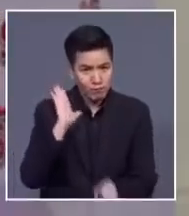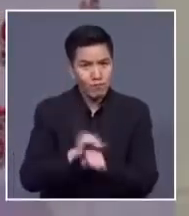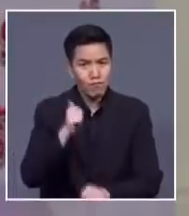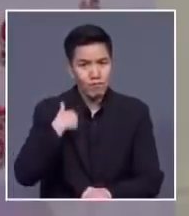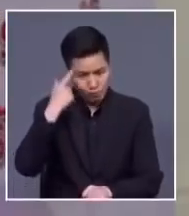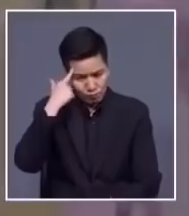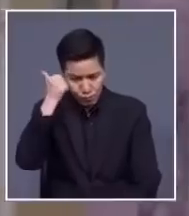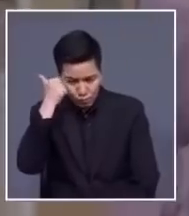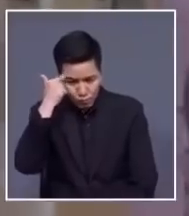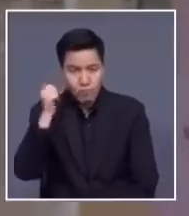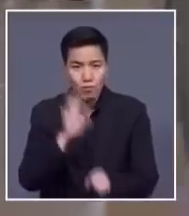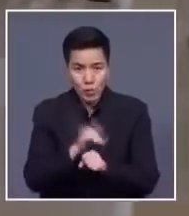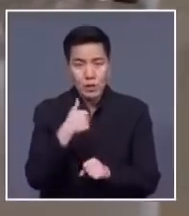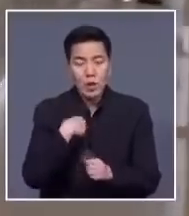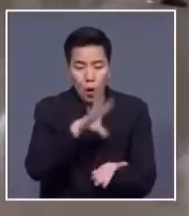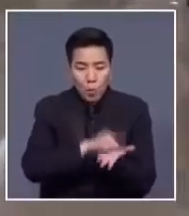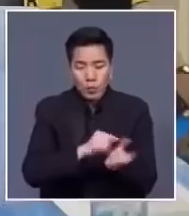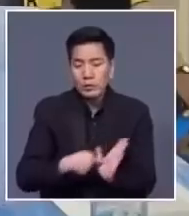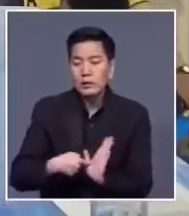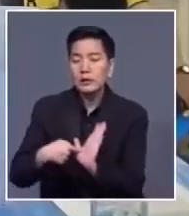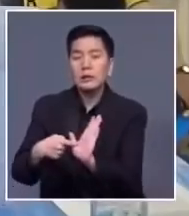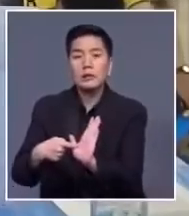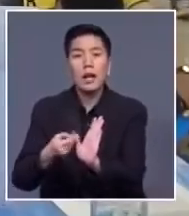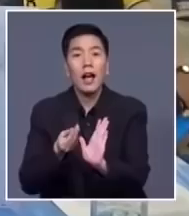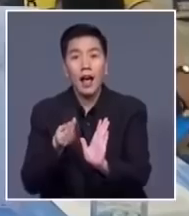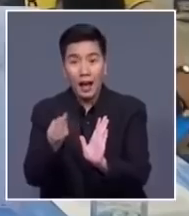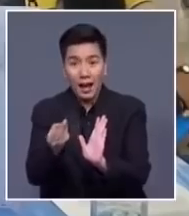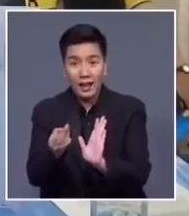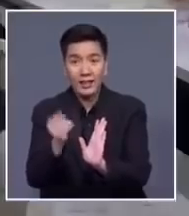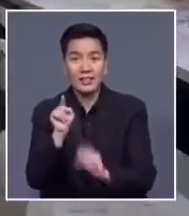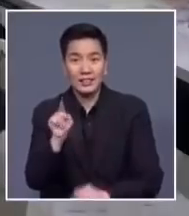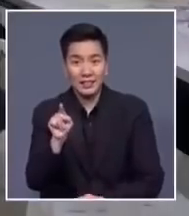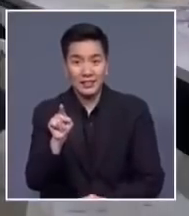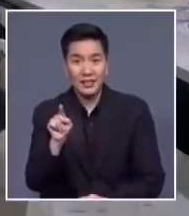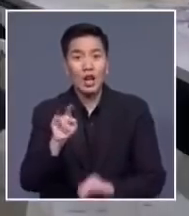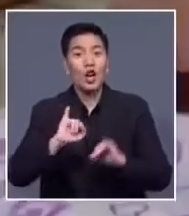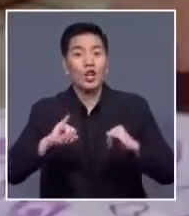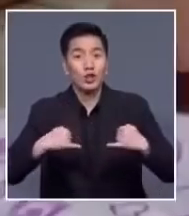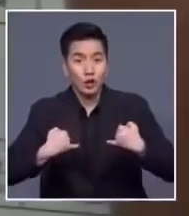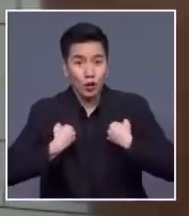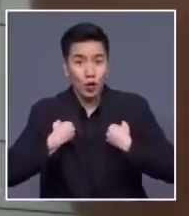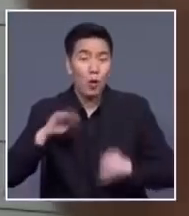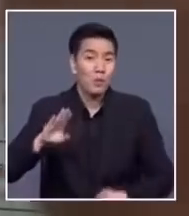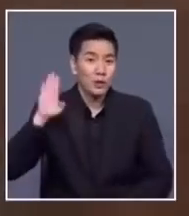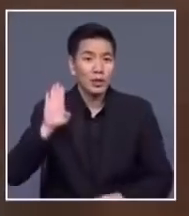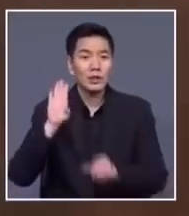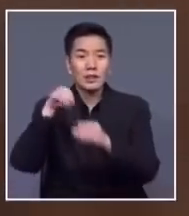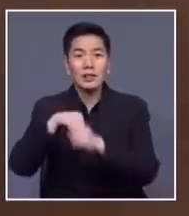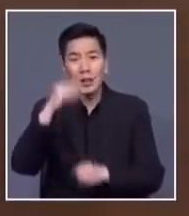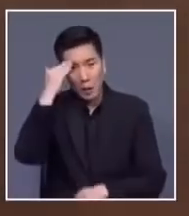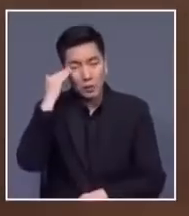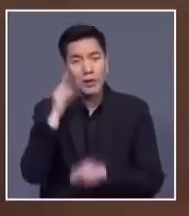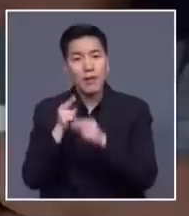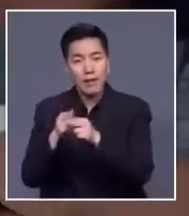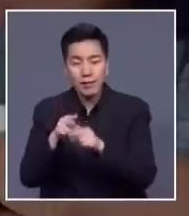บื้องต้น แล้วก็เราเสนอข้อมูลนี้ไปยังเจ้าของผู้ประกอบการที่แรงงานที่เกาหลีเขาจะคัดได้เอง